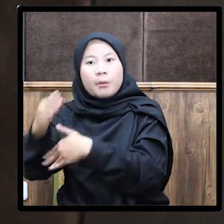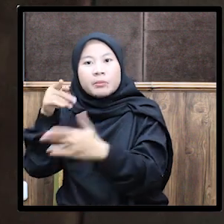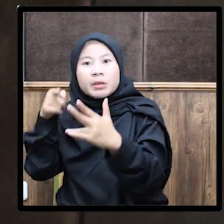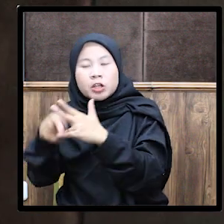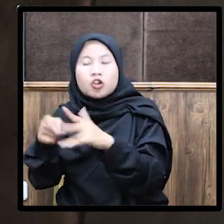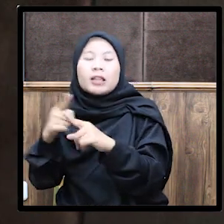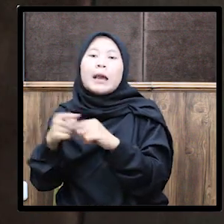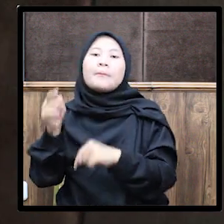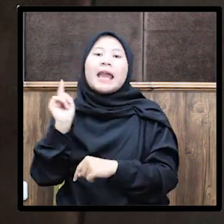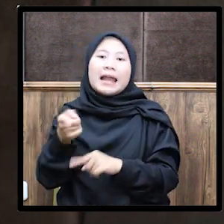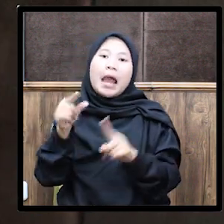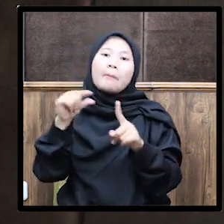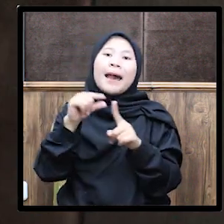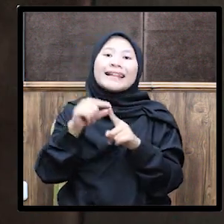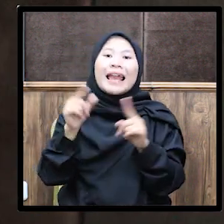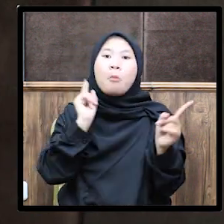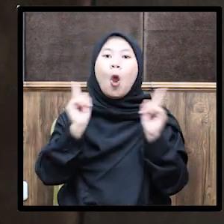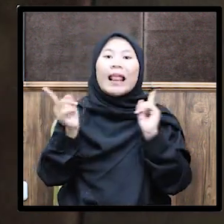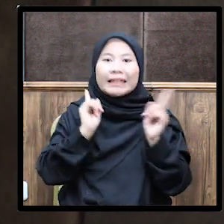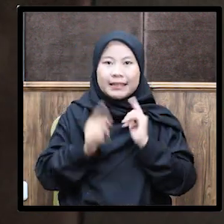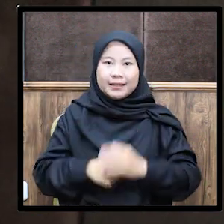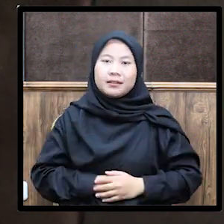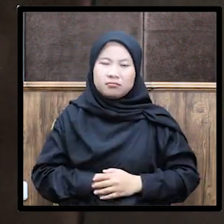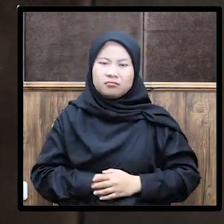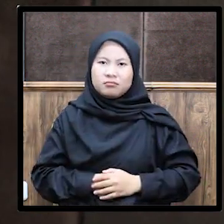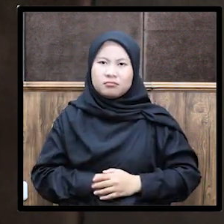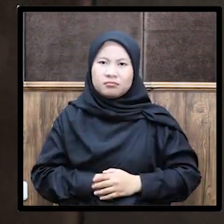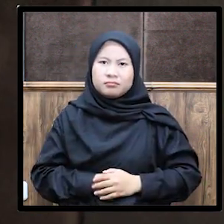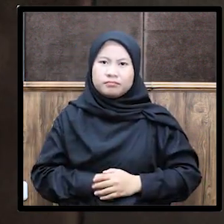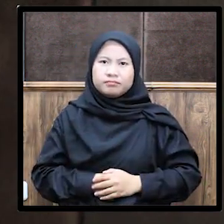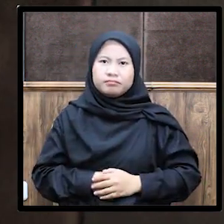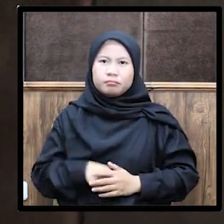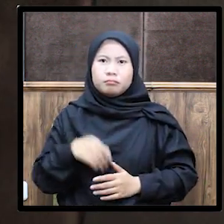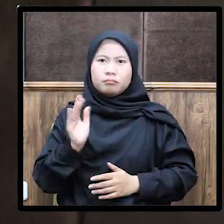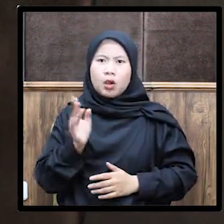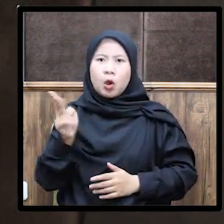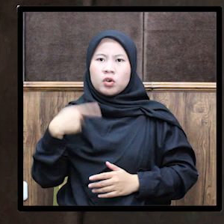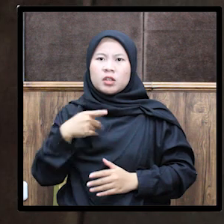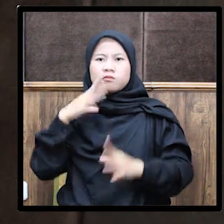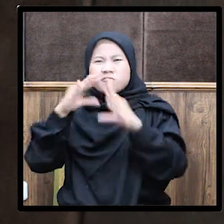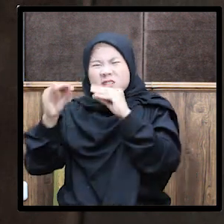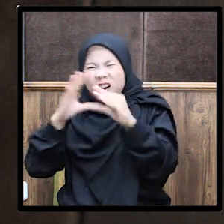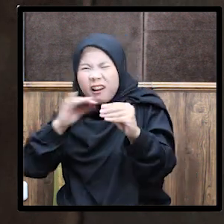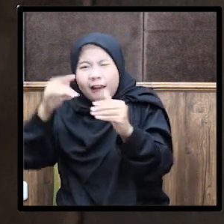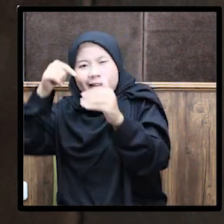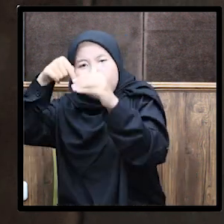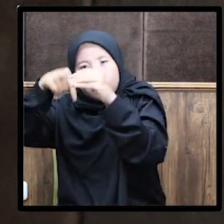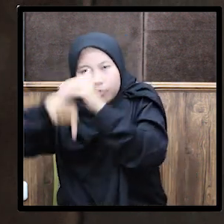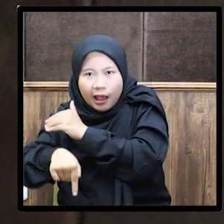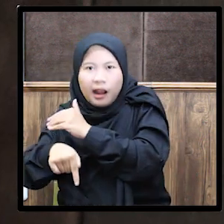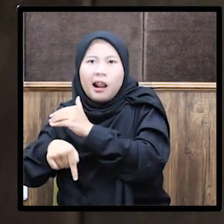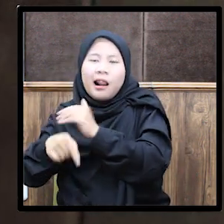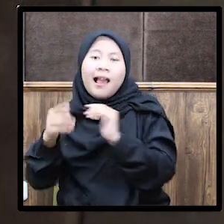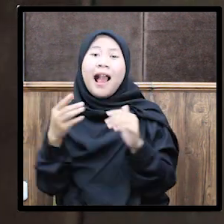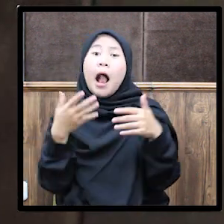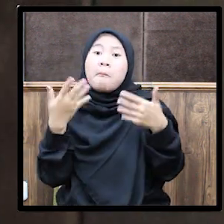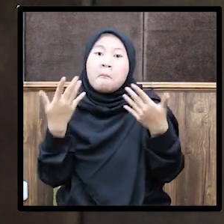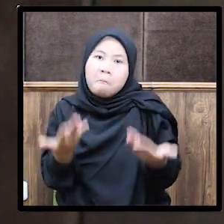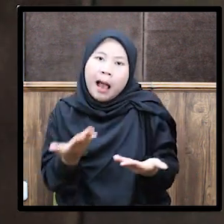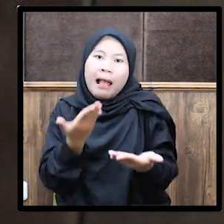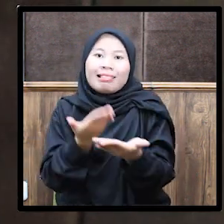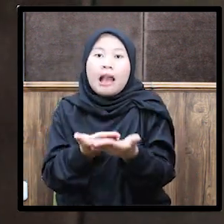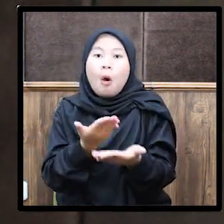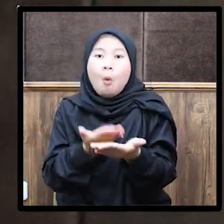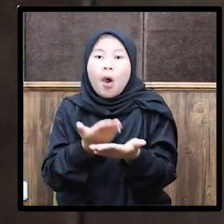politik misalnya. Kalau kita bicara ke sesuatu yang lebih substantif misalnya, apa sih tawaran yang